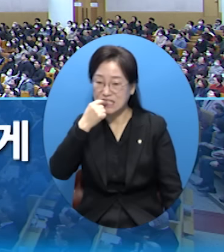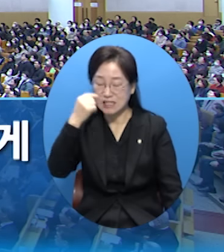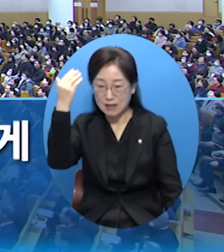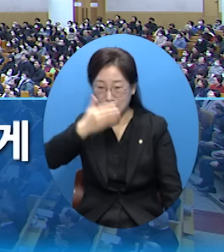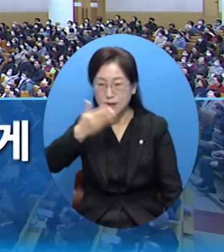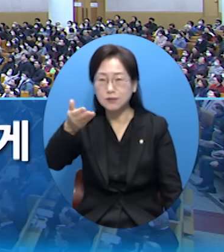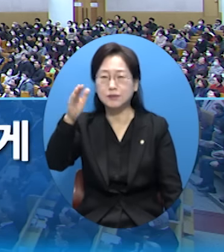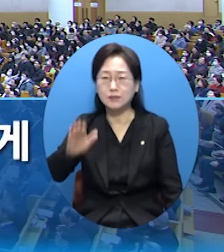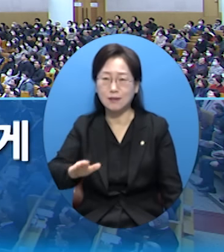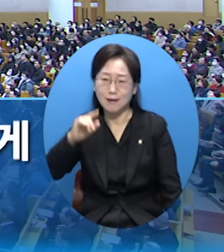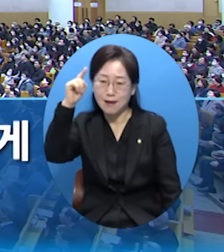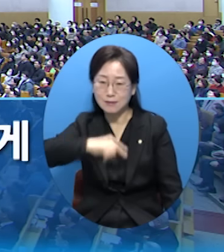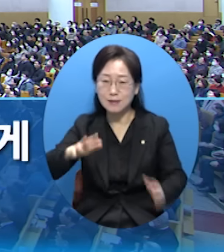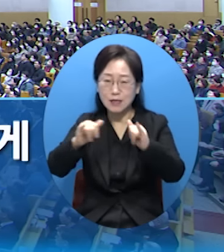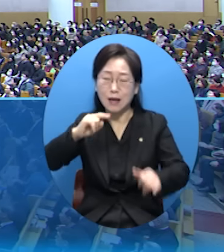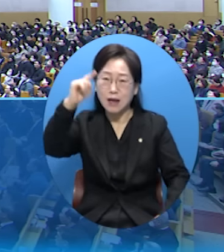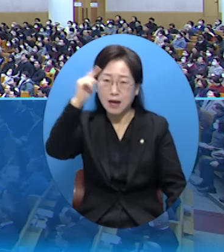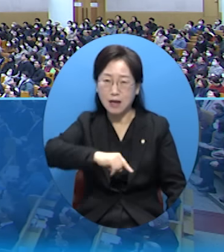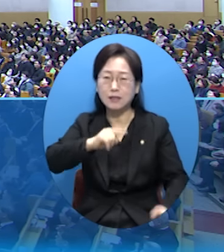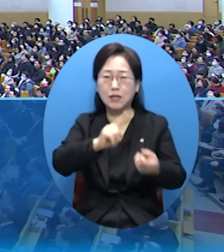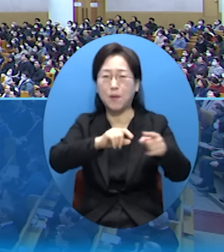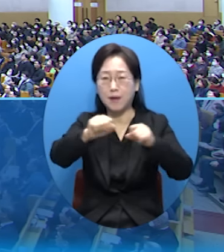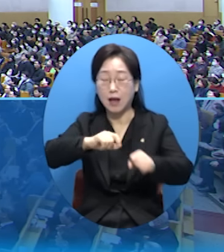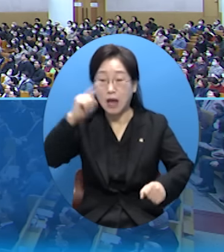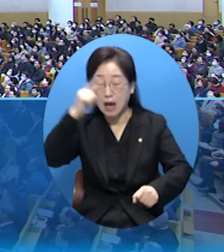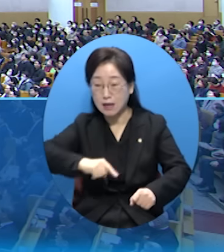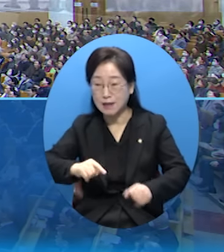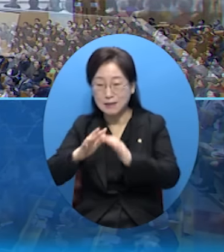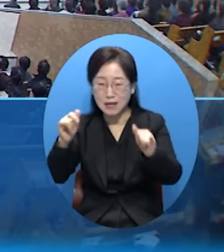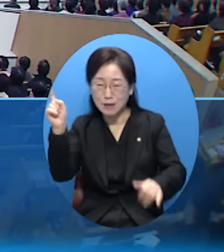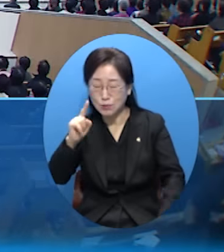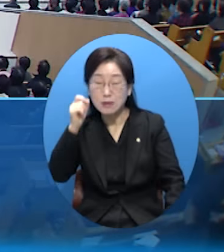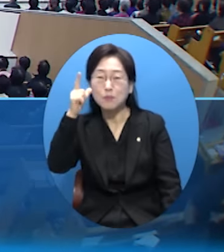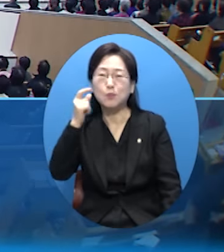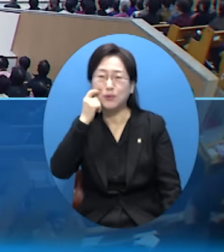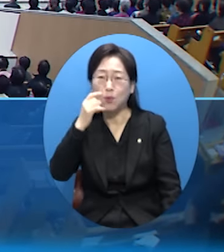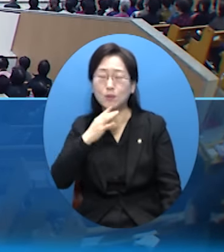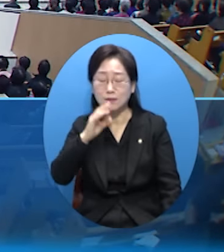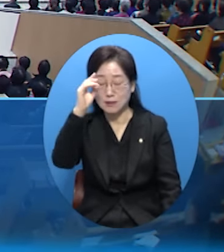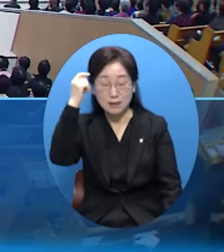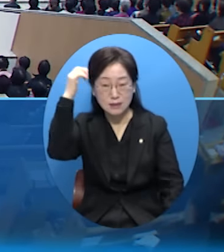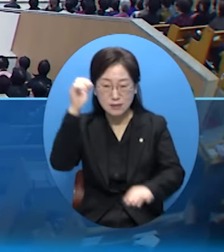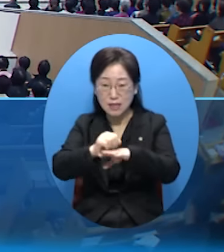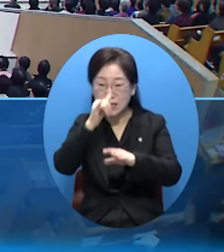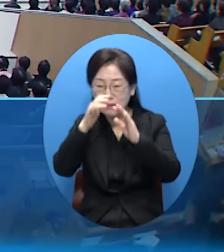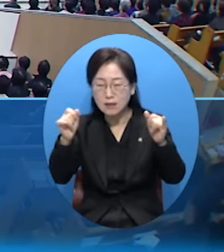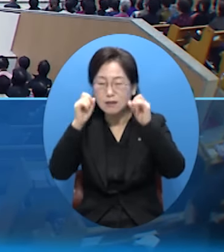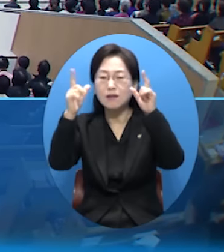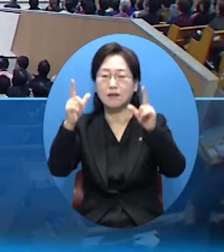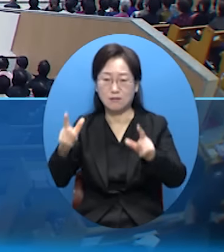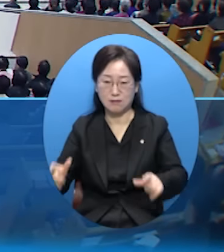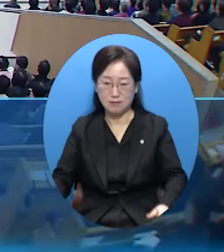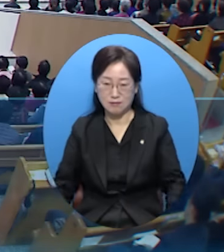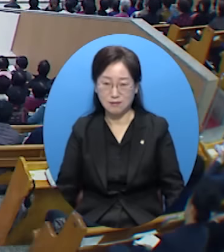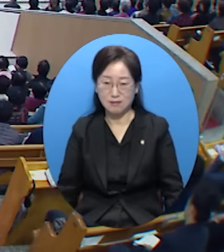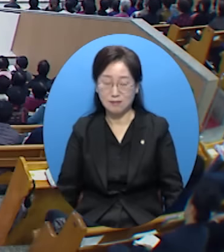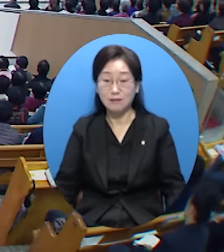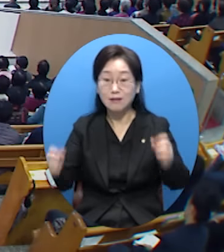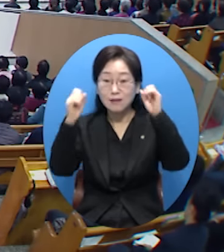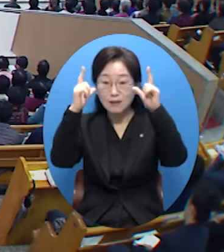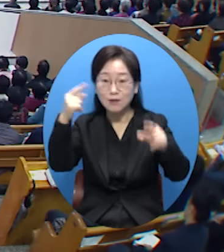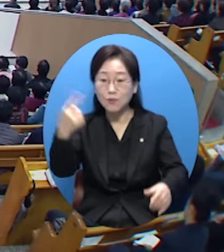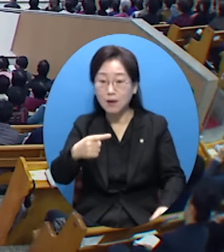것이나 악한 사람은 악을 행하리니 악한 자는 아무것도 깨닫지 못하되 오직 지혜 있는 자는 깨달으리라. 깨달음이